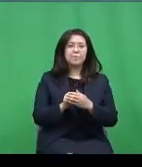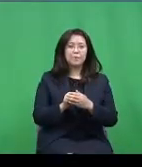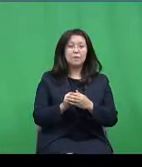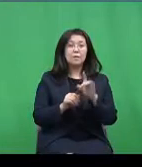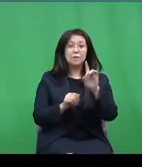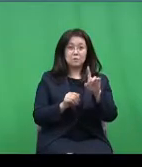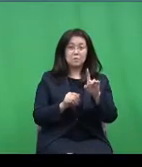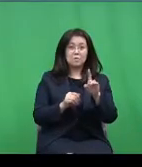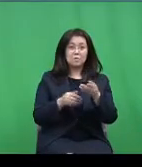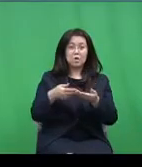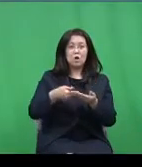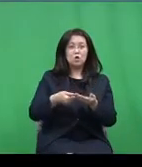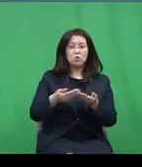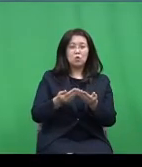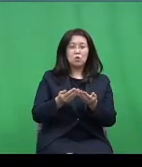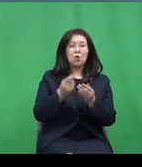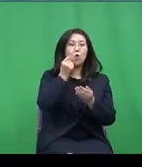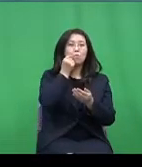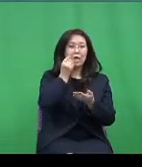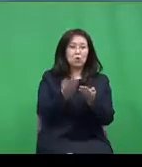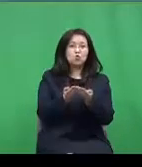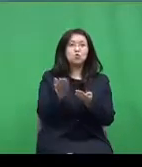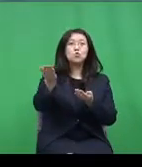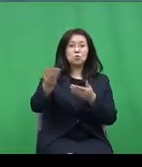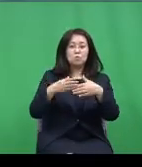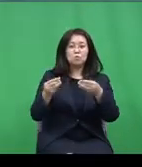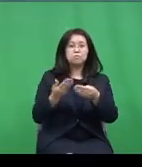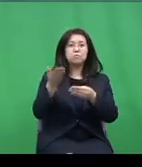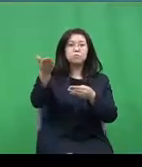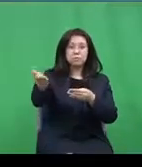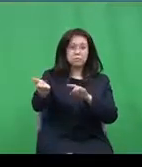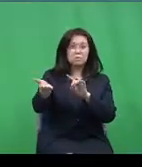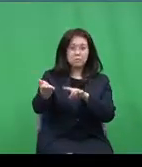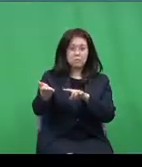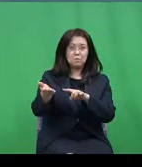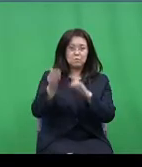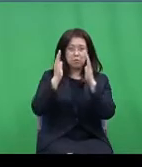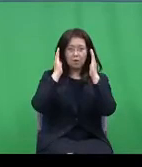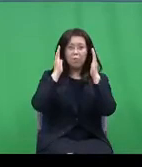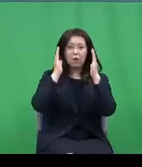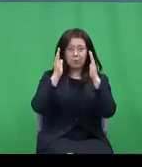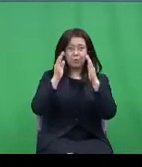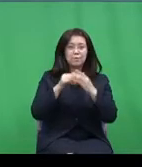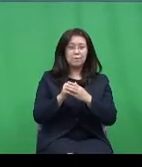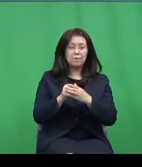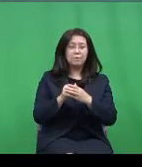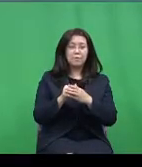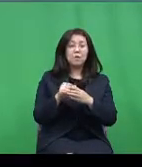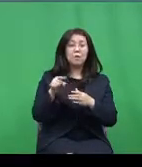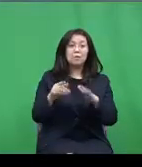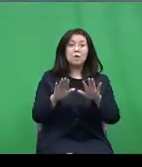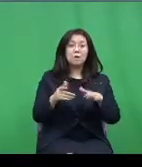ん、輸出、米の輸出っていうことにも力を入れる。で、これは今日本